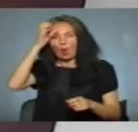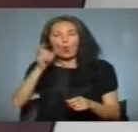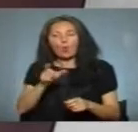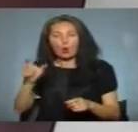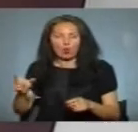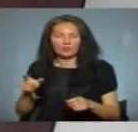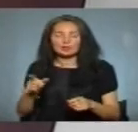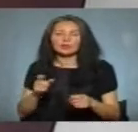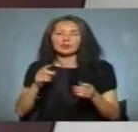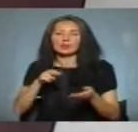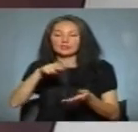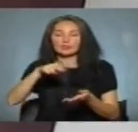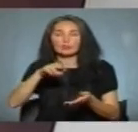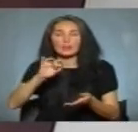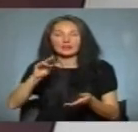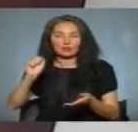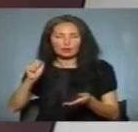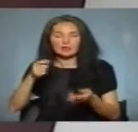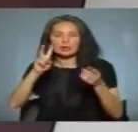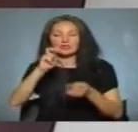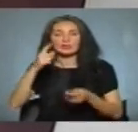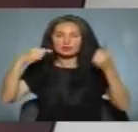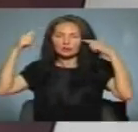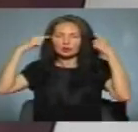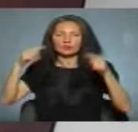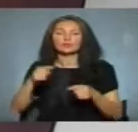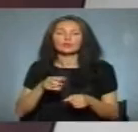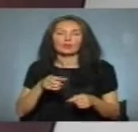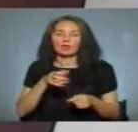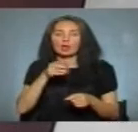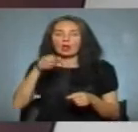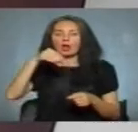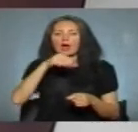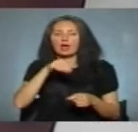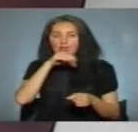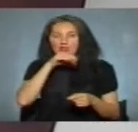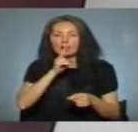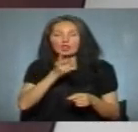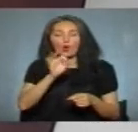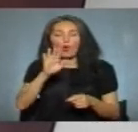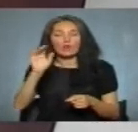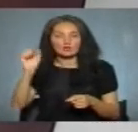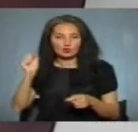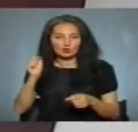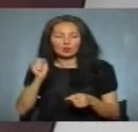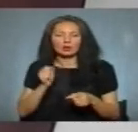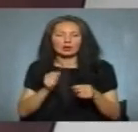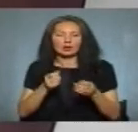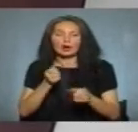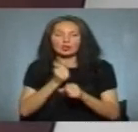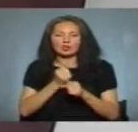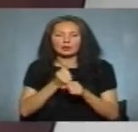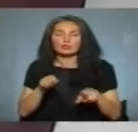200 винаходів. Кандидат медичних наук Андрій Ковальчук, який розробив пневмошолом, автор 22 винаходів. Зокрема,